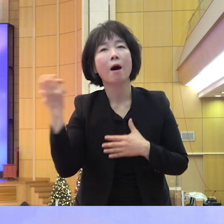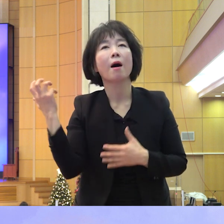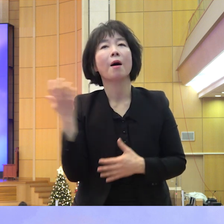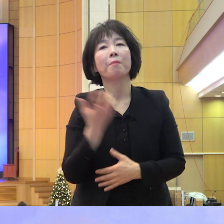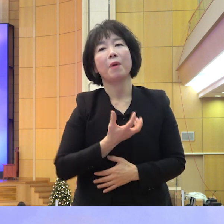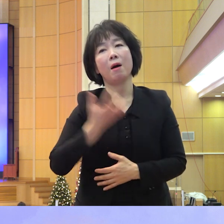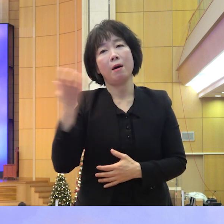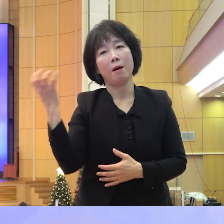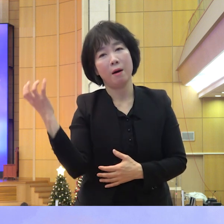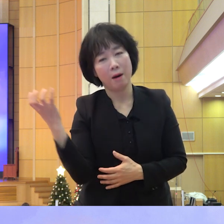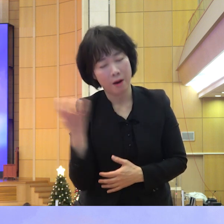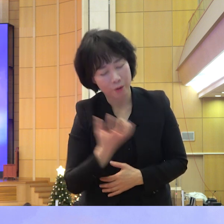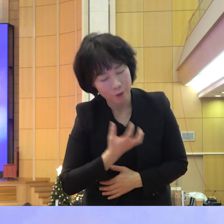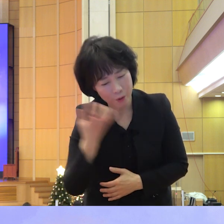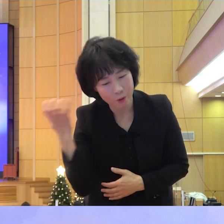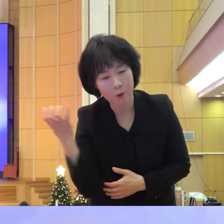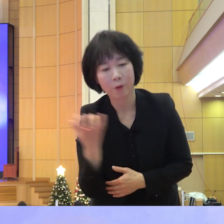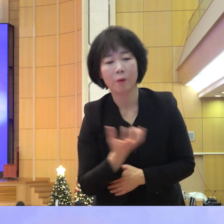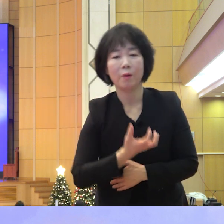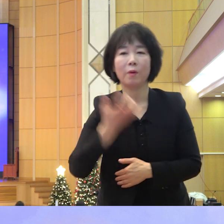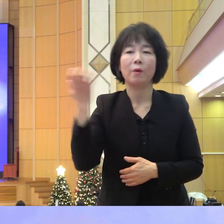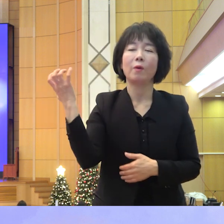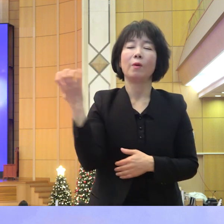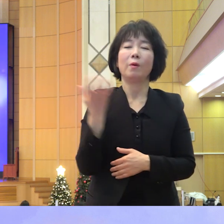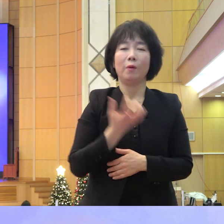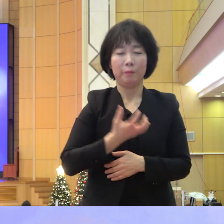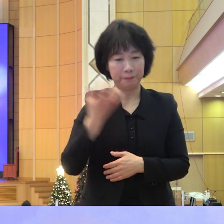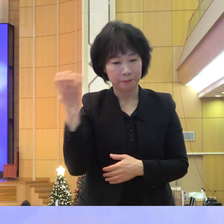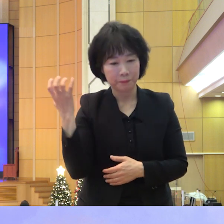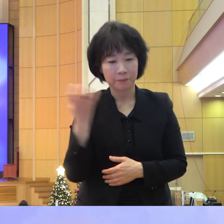마음이 아파요.